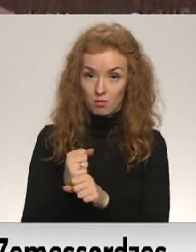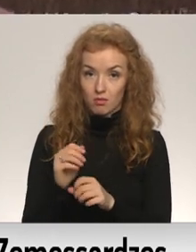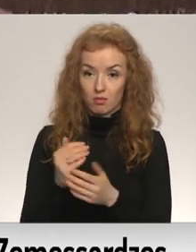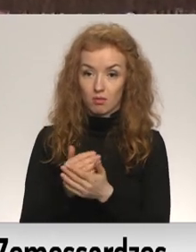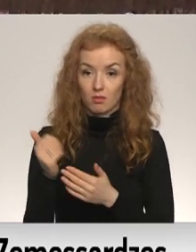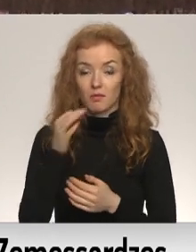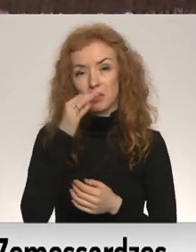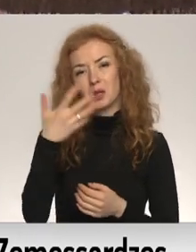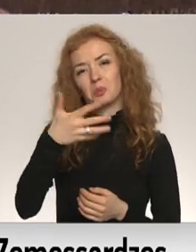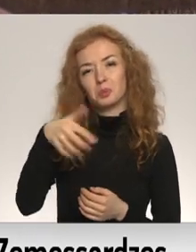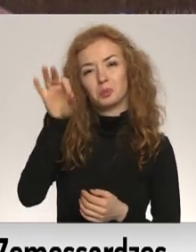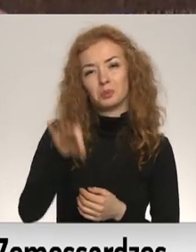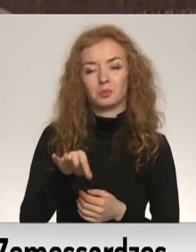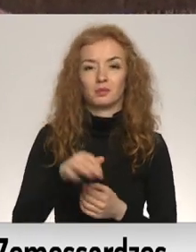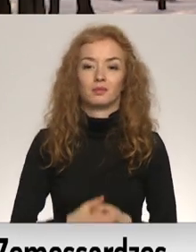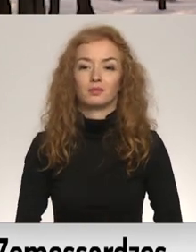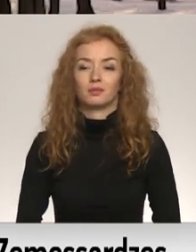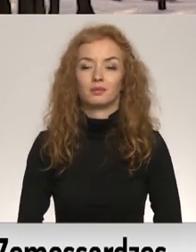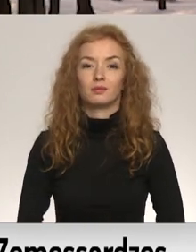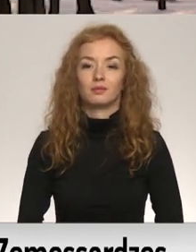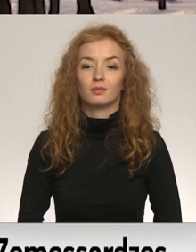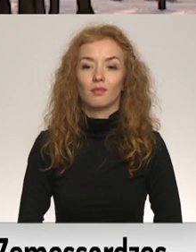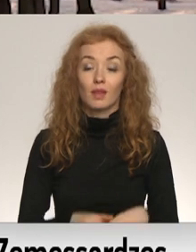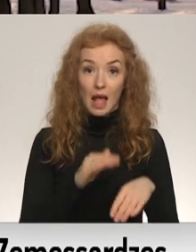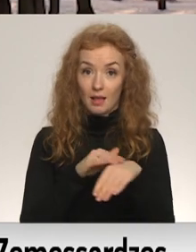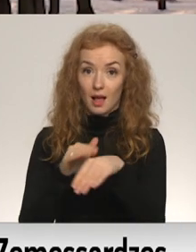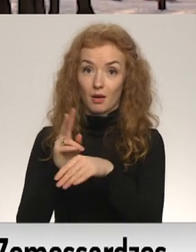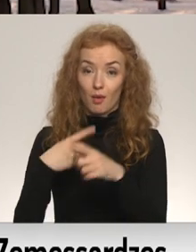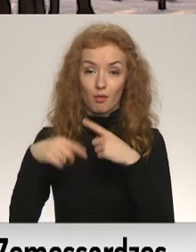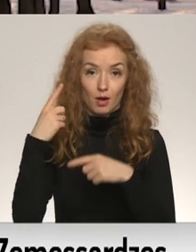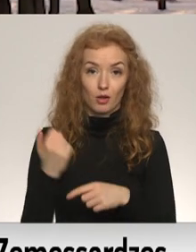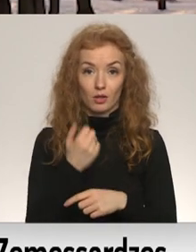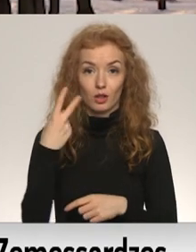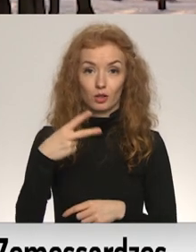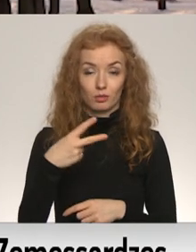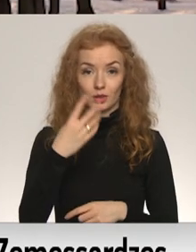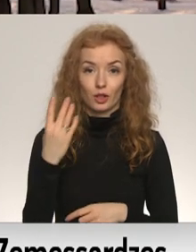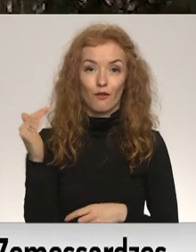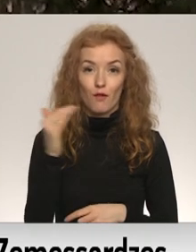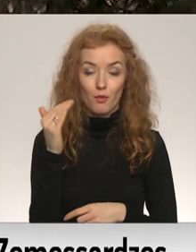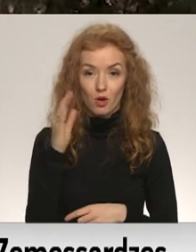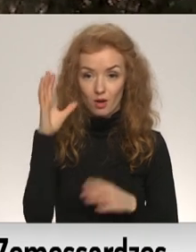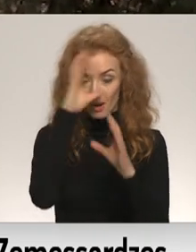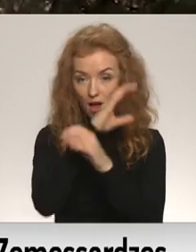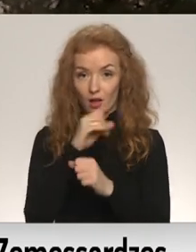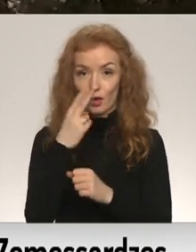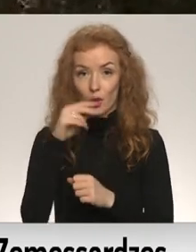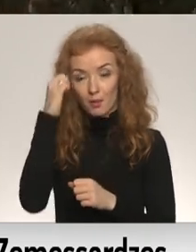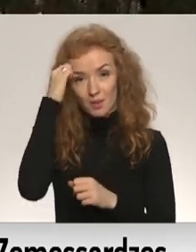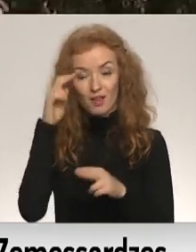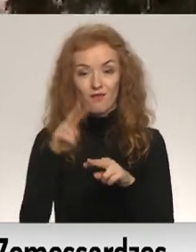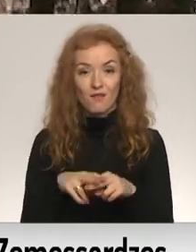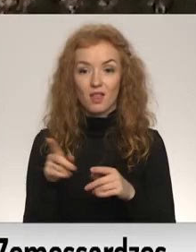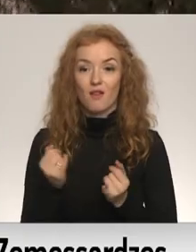Dalīti 50-50. Atgādinām, ka pagājušā gada 24. Februāra naktī no piemiņas vietas,